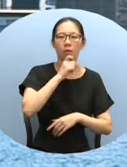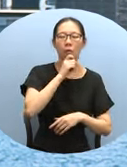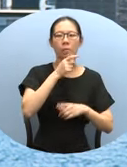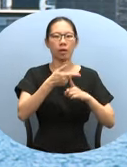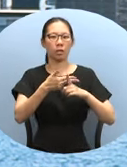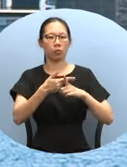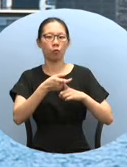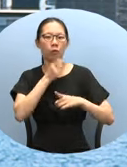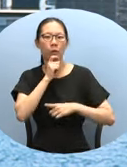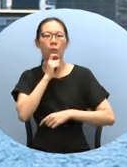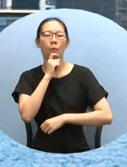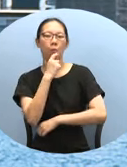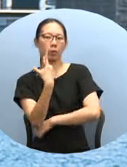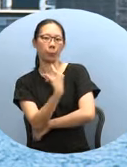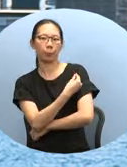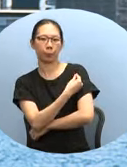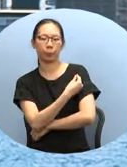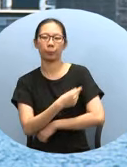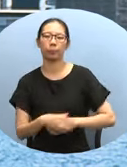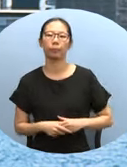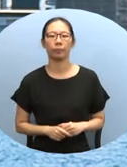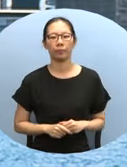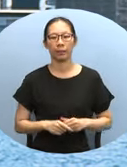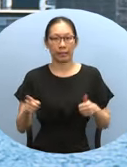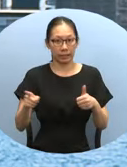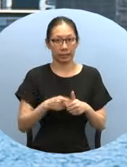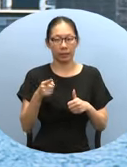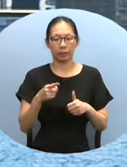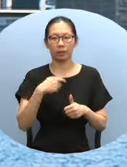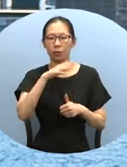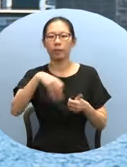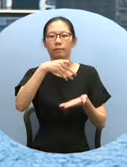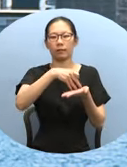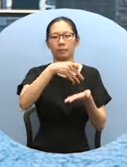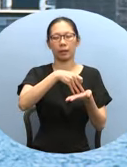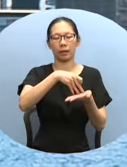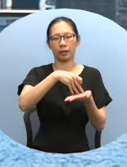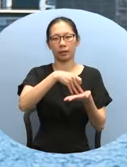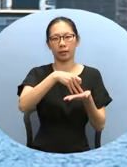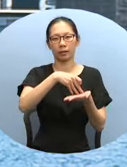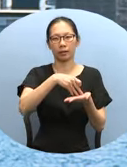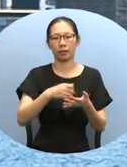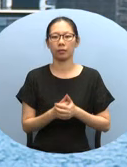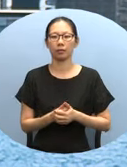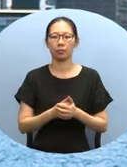同埋咧係有質素要求嘅疫苗。咁首先咧，我哋已經係參與咗